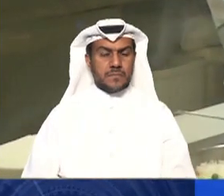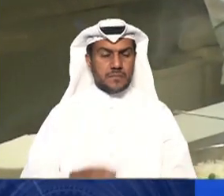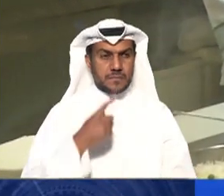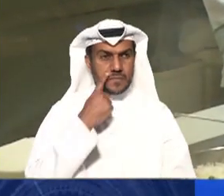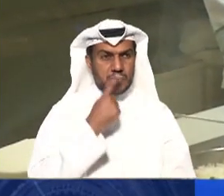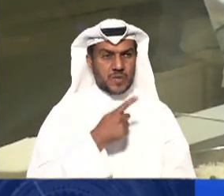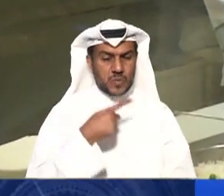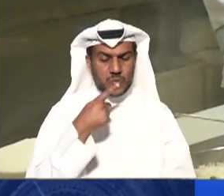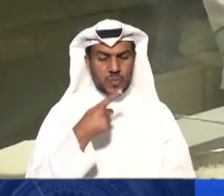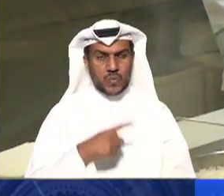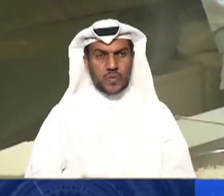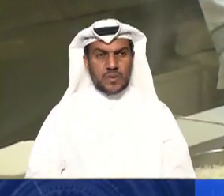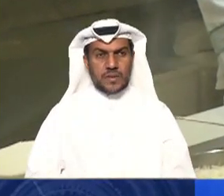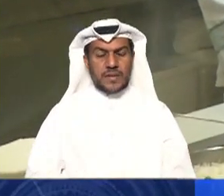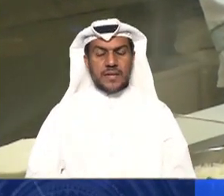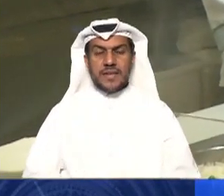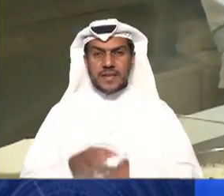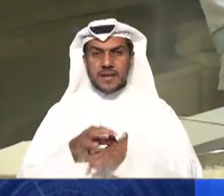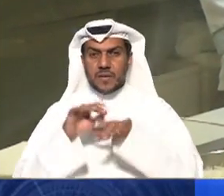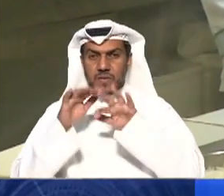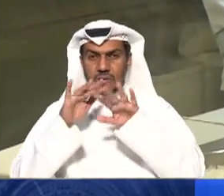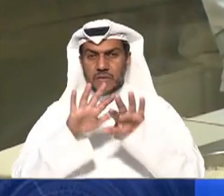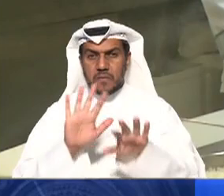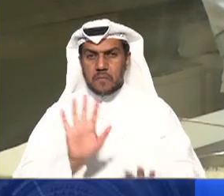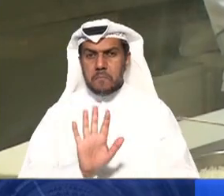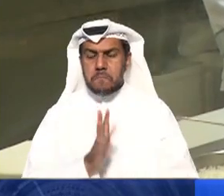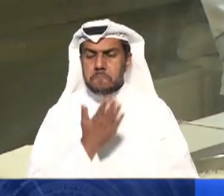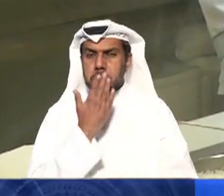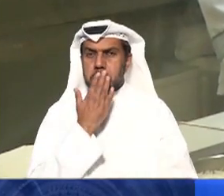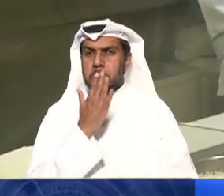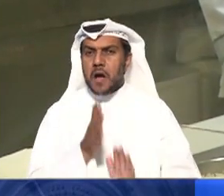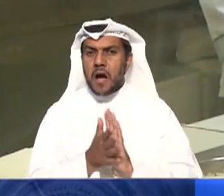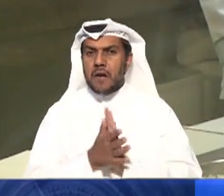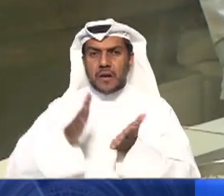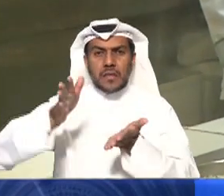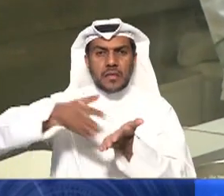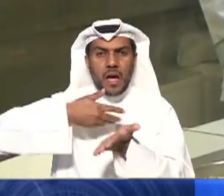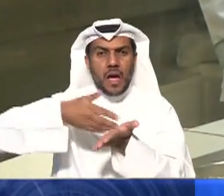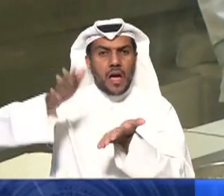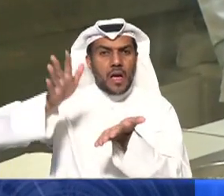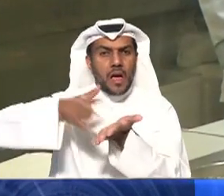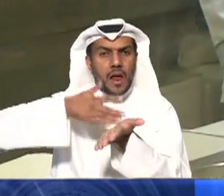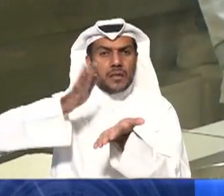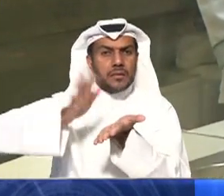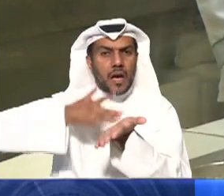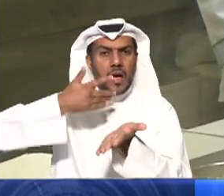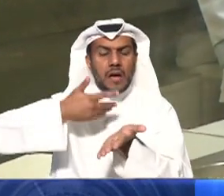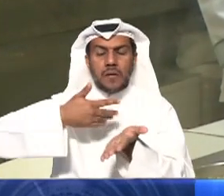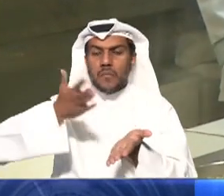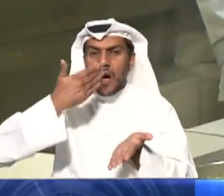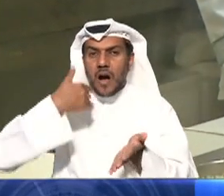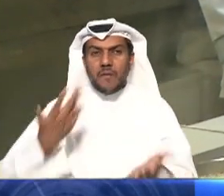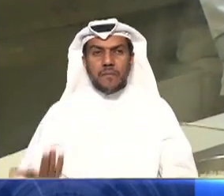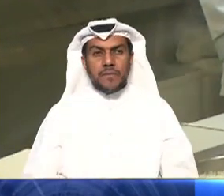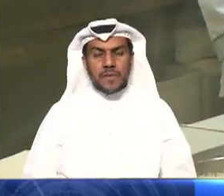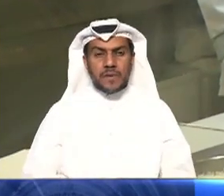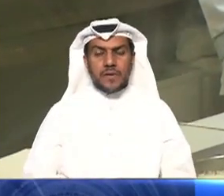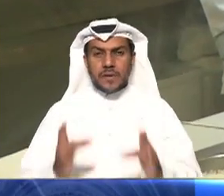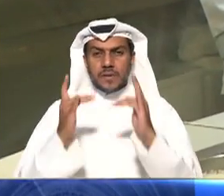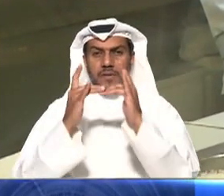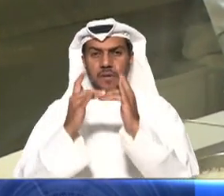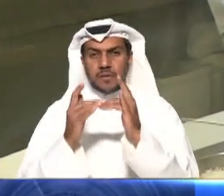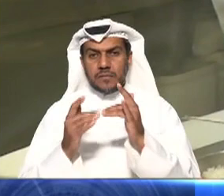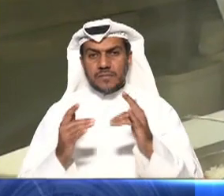عدم وجود الناس في المطاعم في هذا اليوم، وشفنا احنا الطاولات مرفوعة، هذا يعطي انطباع